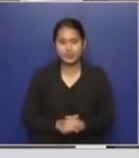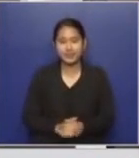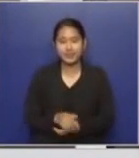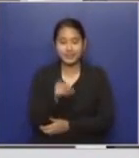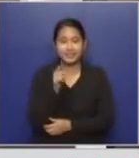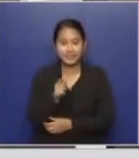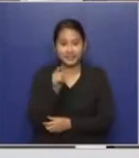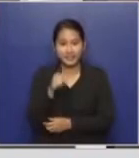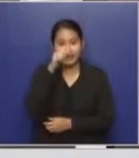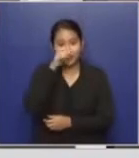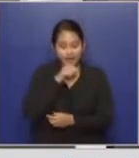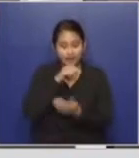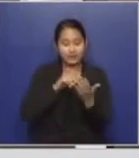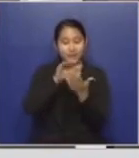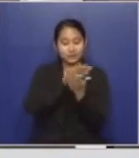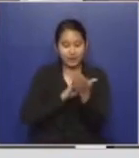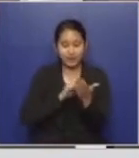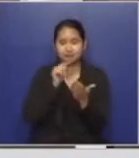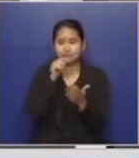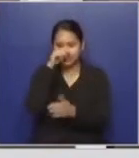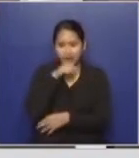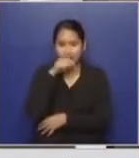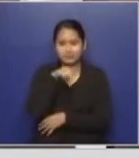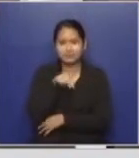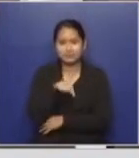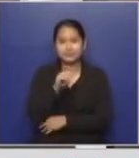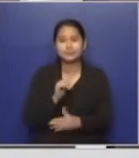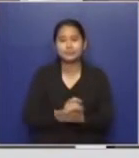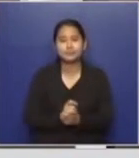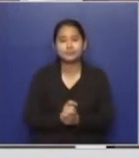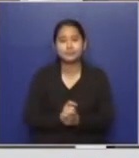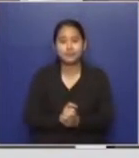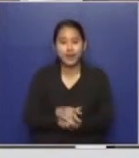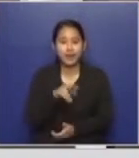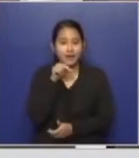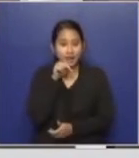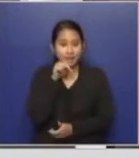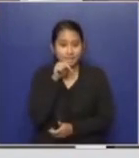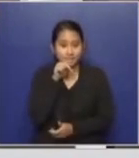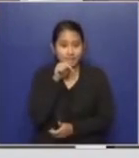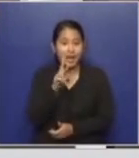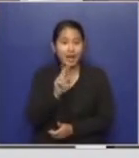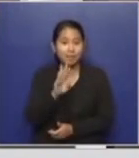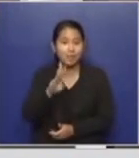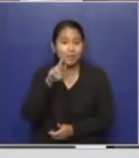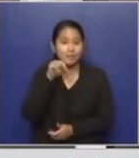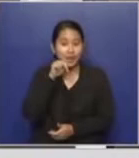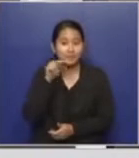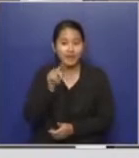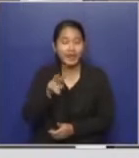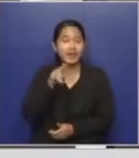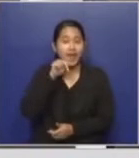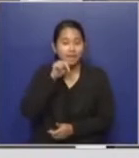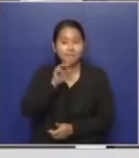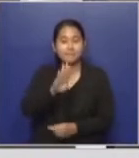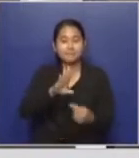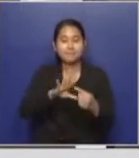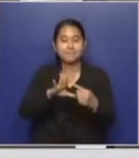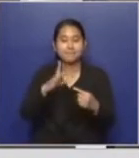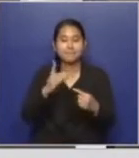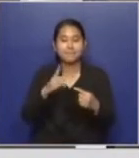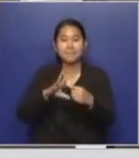แล้วประเทศไทยของเราประเทศไทยของเรานี่มันมีน้ำอีกระบบหนึ่งก็คือน้ำบาดาลน้ำบาด